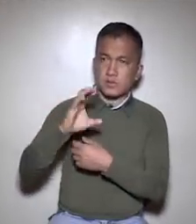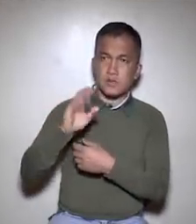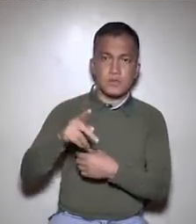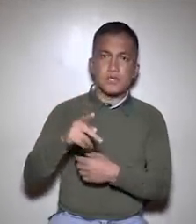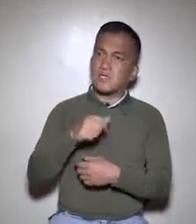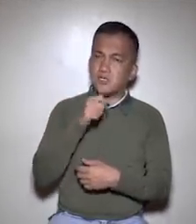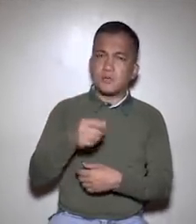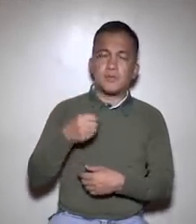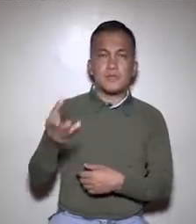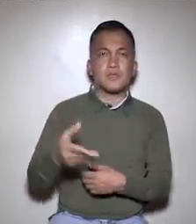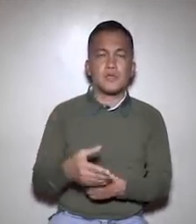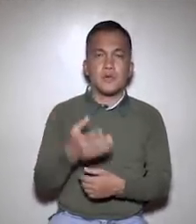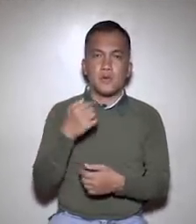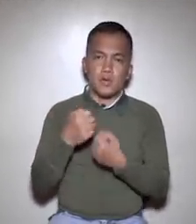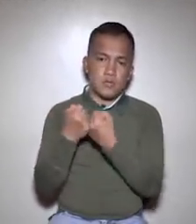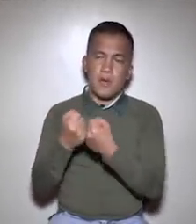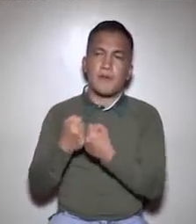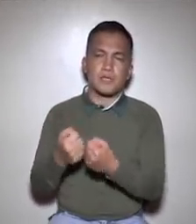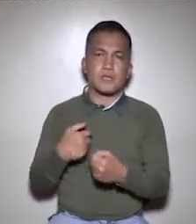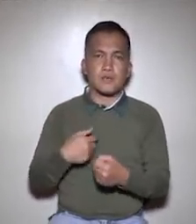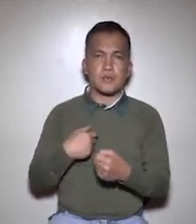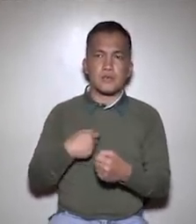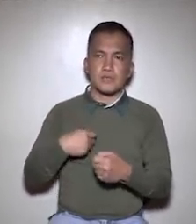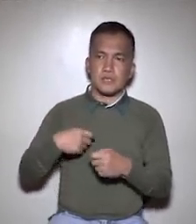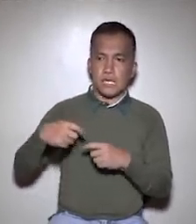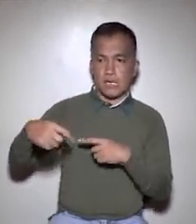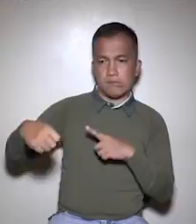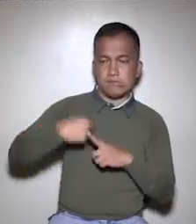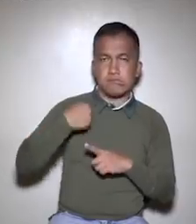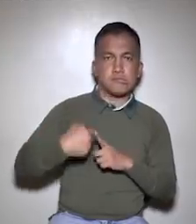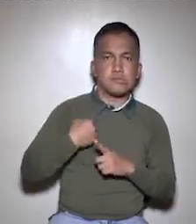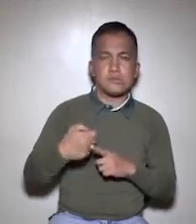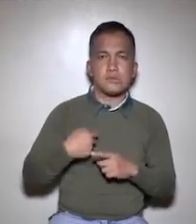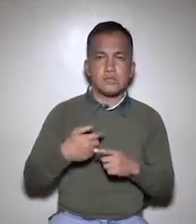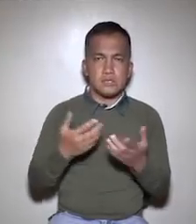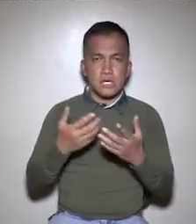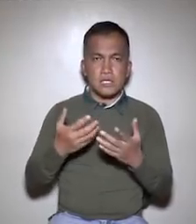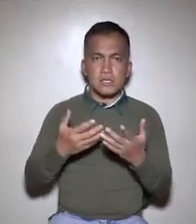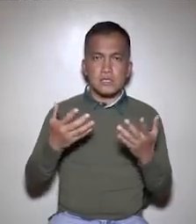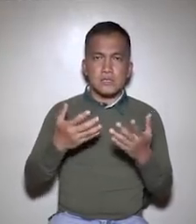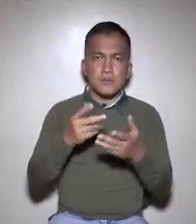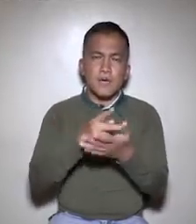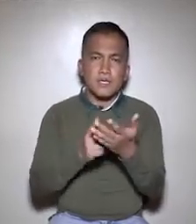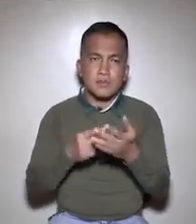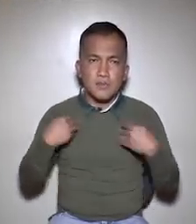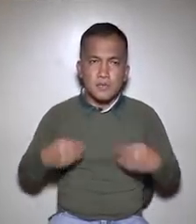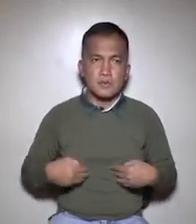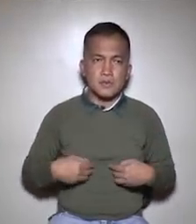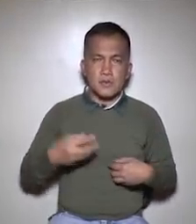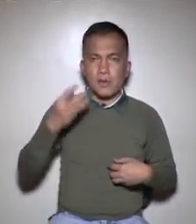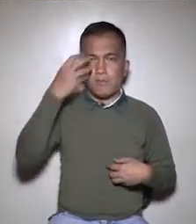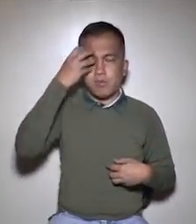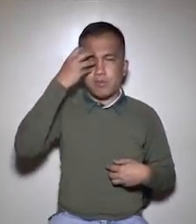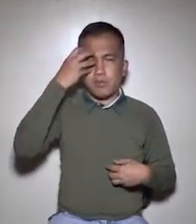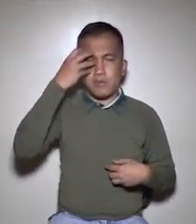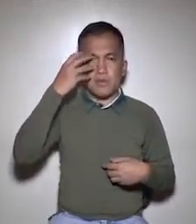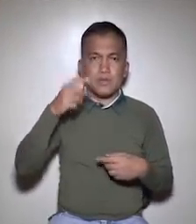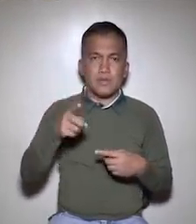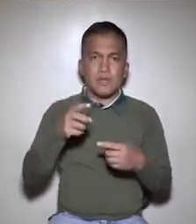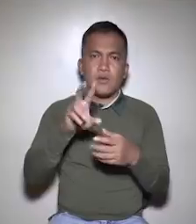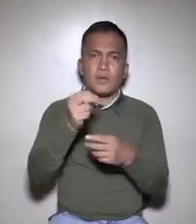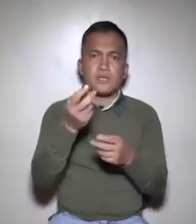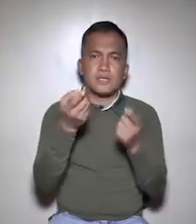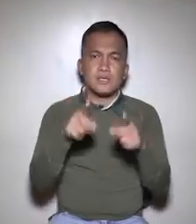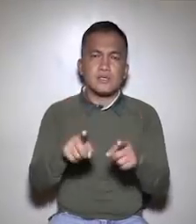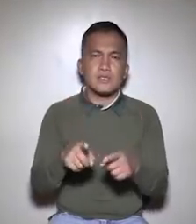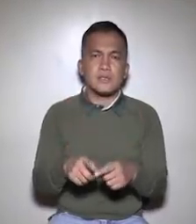kinukuha yung cellphone ko, hindi ko binibigay. Kaya lumaban po ako, yun po nasaktan nila ako. Saan parte ng katawan yung talagang black eye po sa